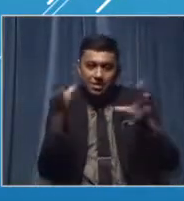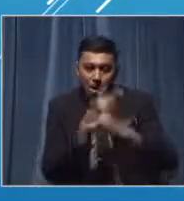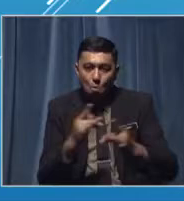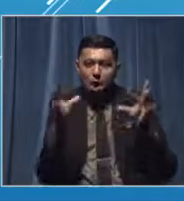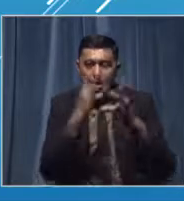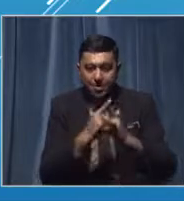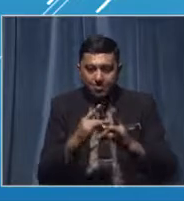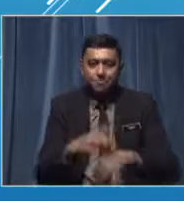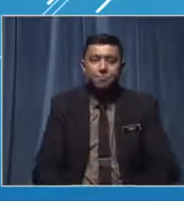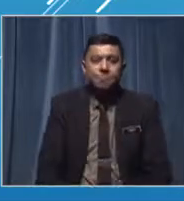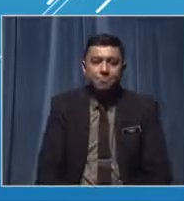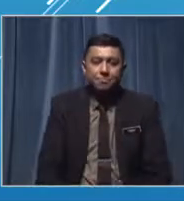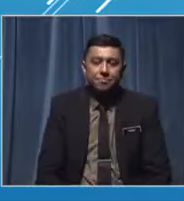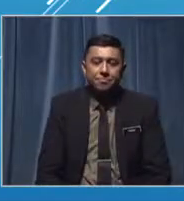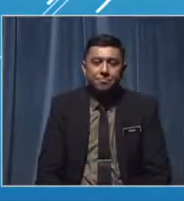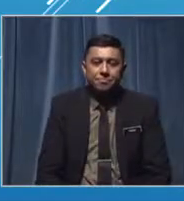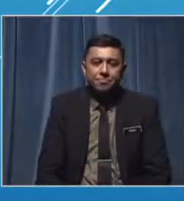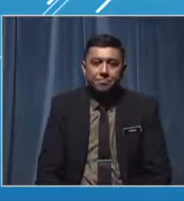Sarawak.